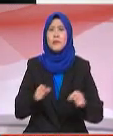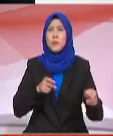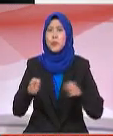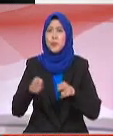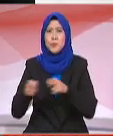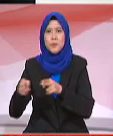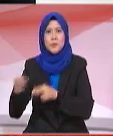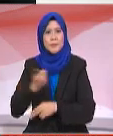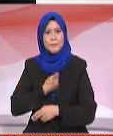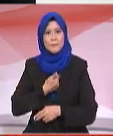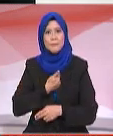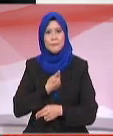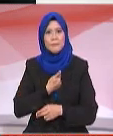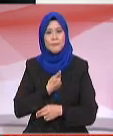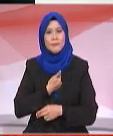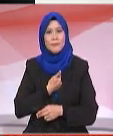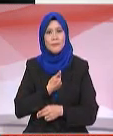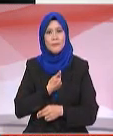menguruskan diri